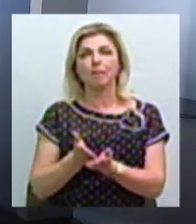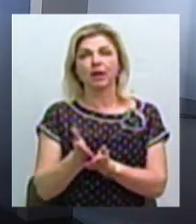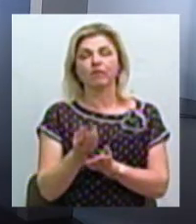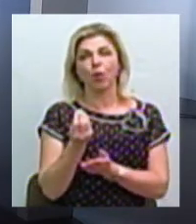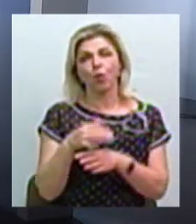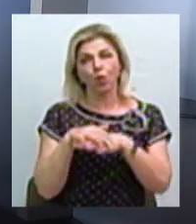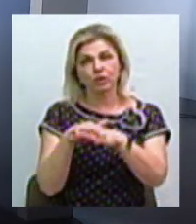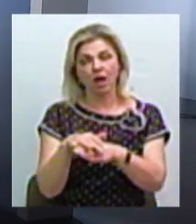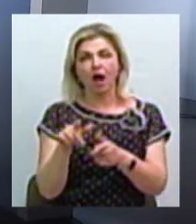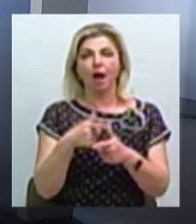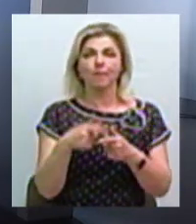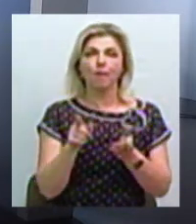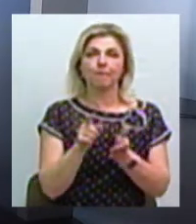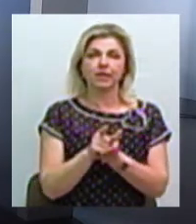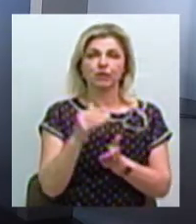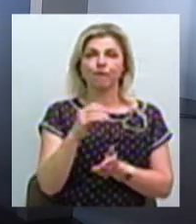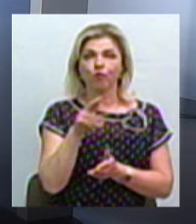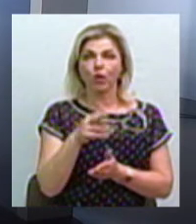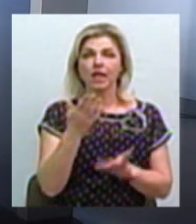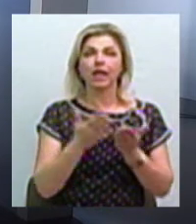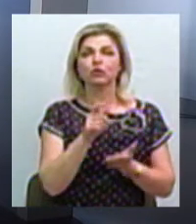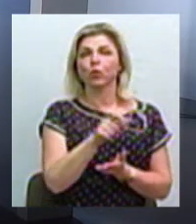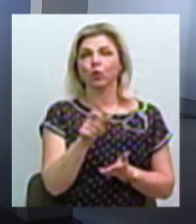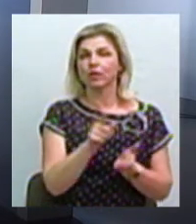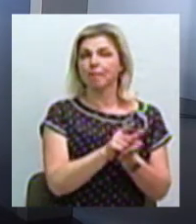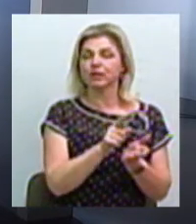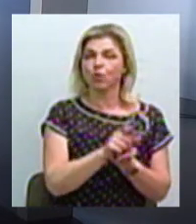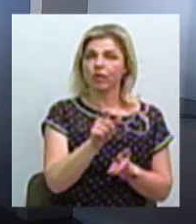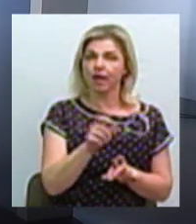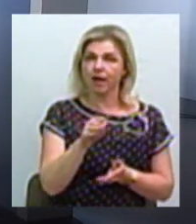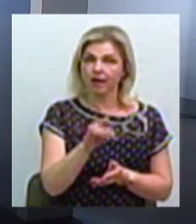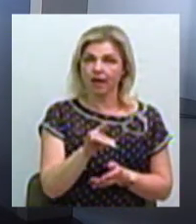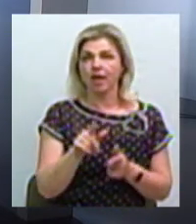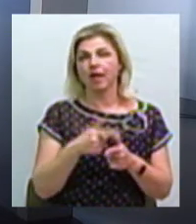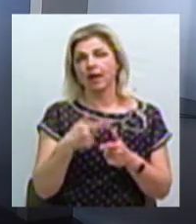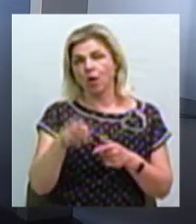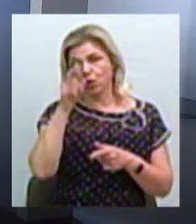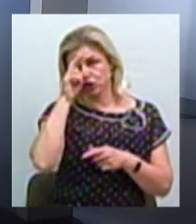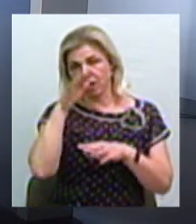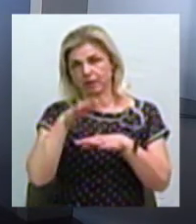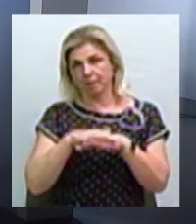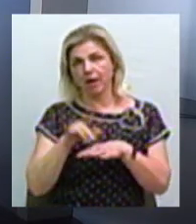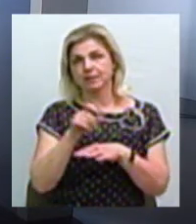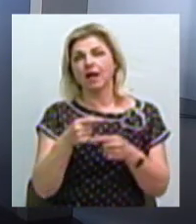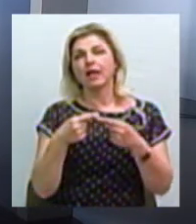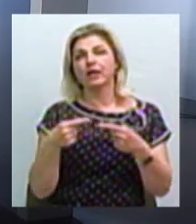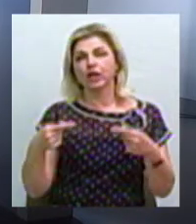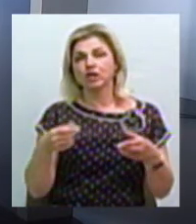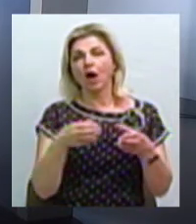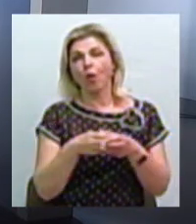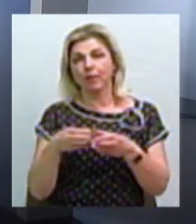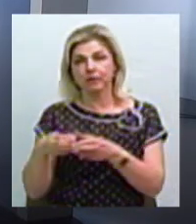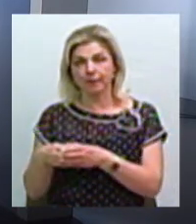на пенсійний фонд, якщо це були особи-пенсіонери, або до Ощадбанку за інші категорії громадян, то